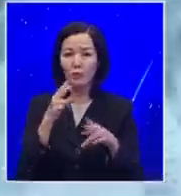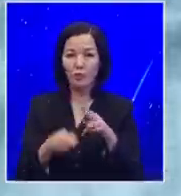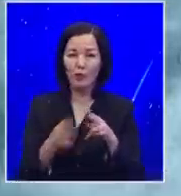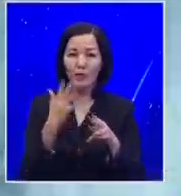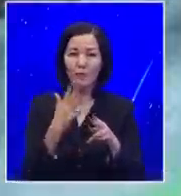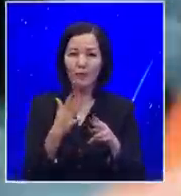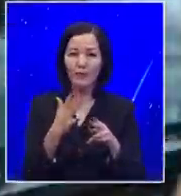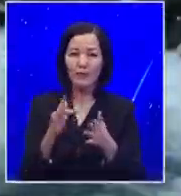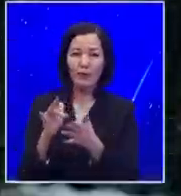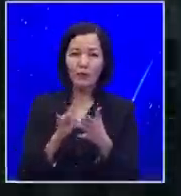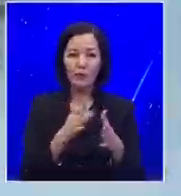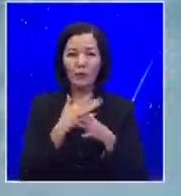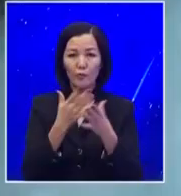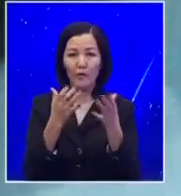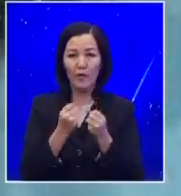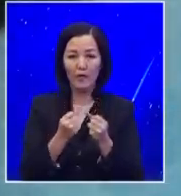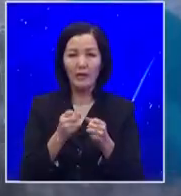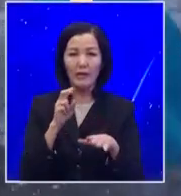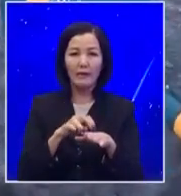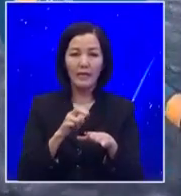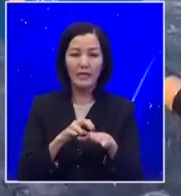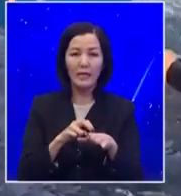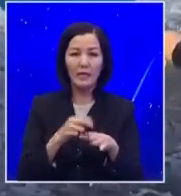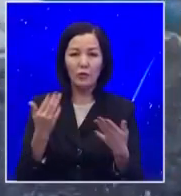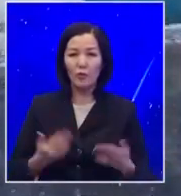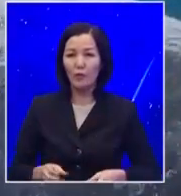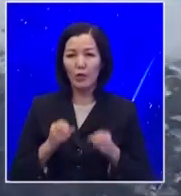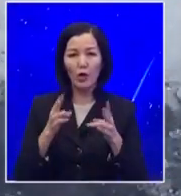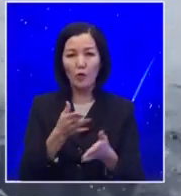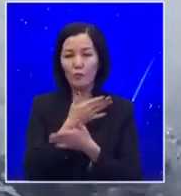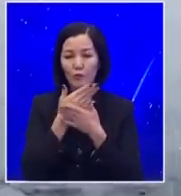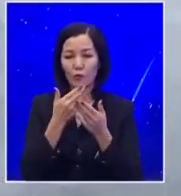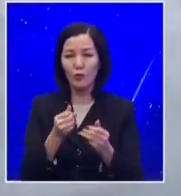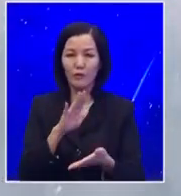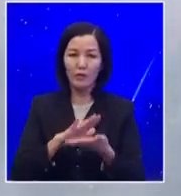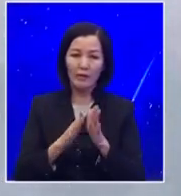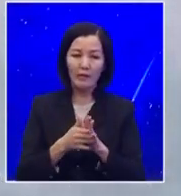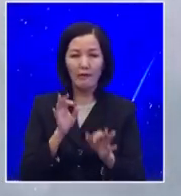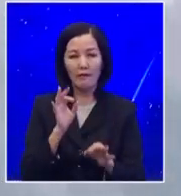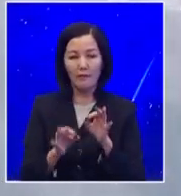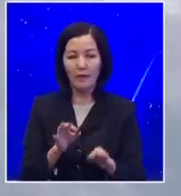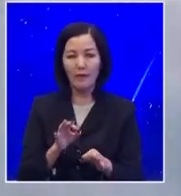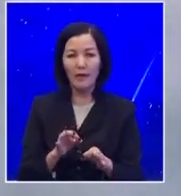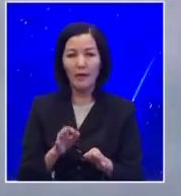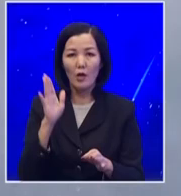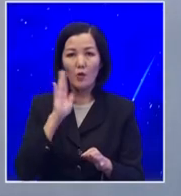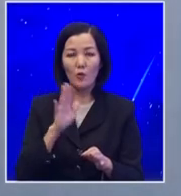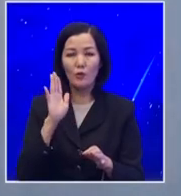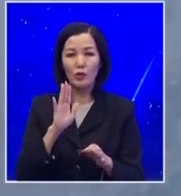медицина қызметкерлерінің көмегіне жүгінген. Дәрігерлердің айтуынша, олардың өміріне қауіп төніп тұрған жоқ. Жалпы қайғылы жағдай өзендегі су